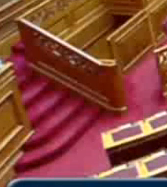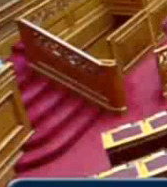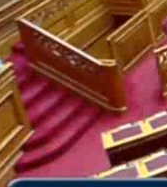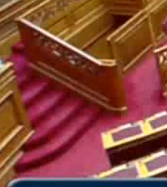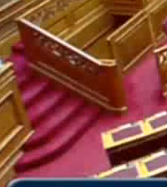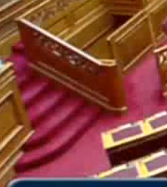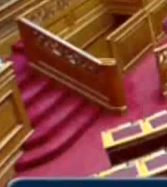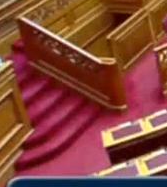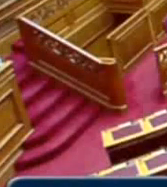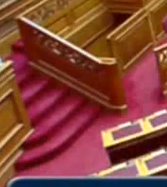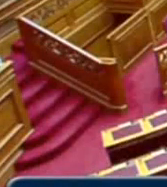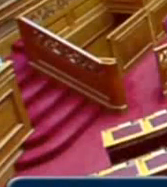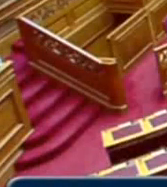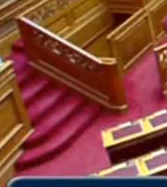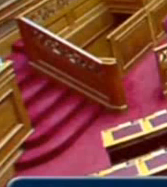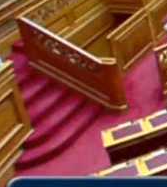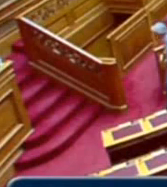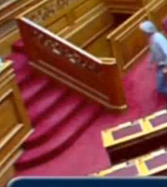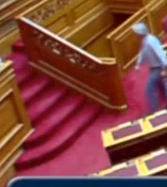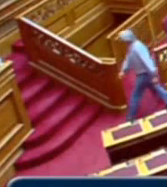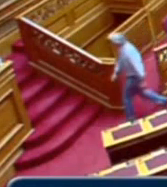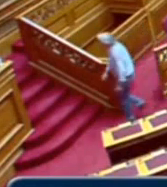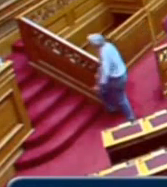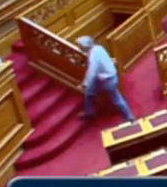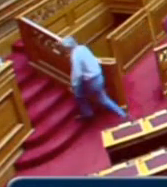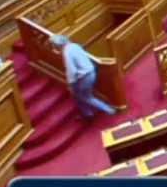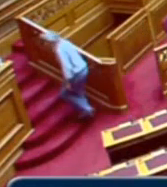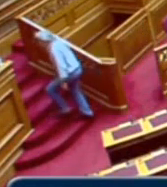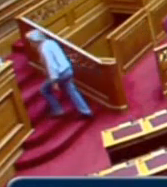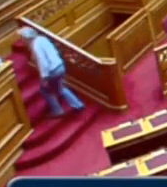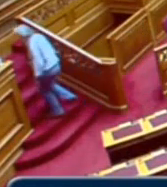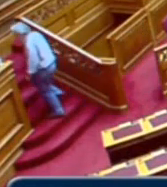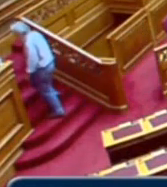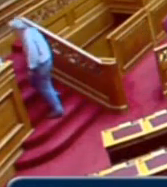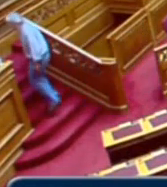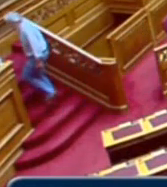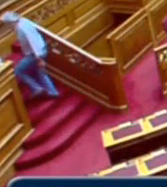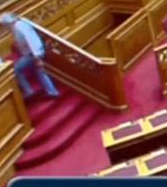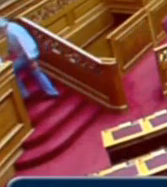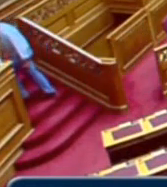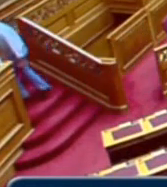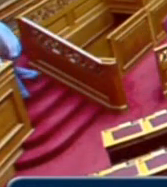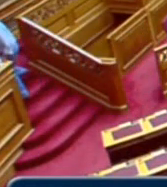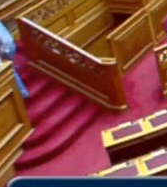η κυρία η κυρία κατερίνη παπανάτσιου από το